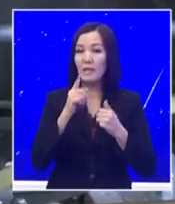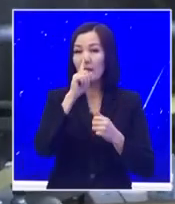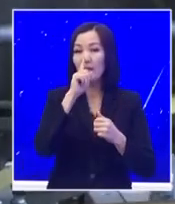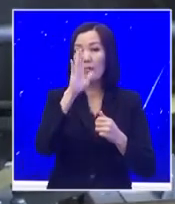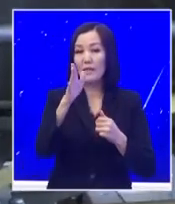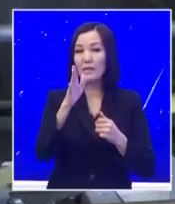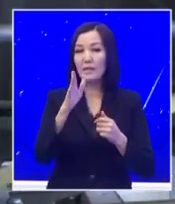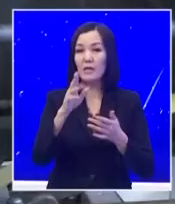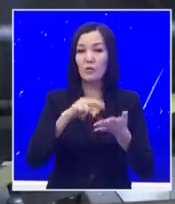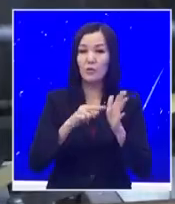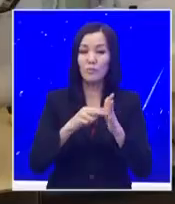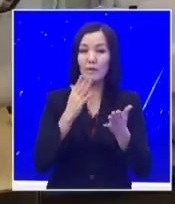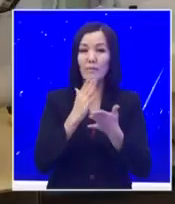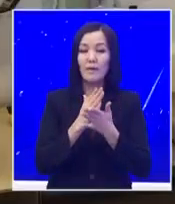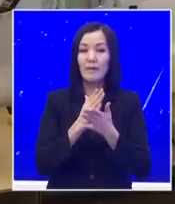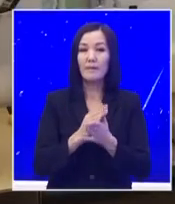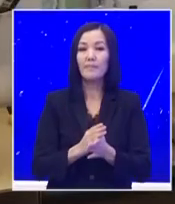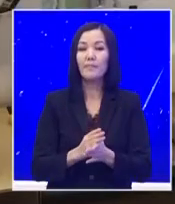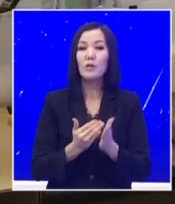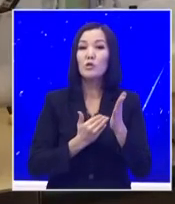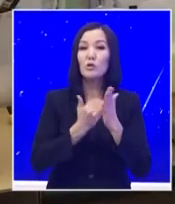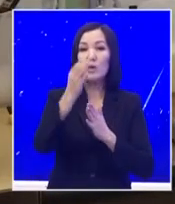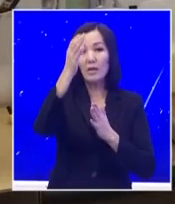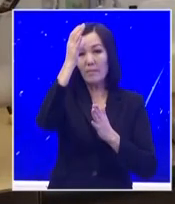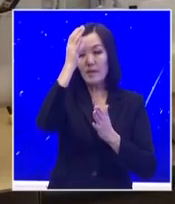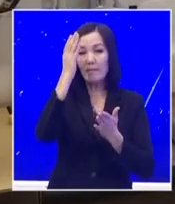Оны әріптестері жақсы біледі. Жоғары білімді,